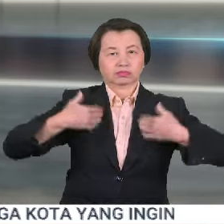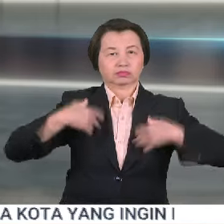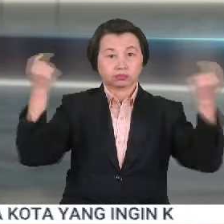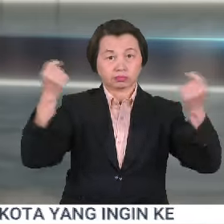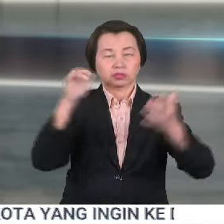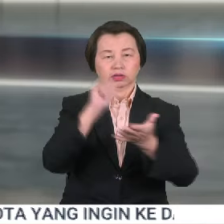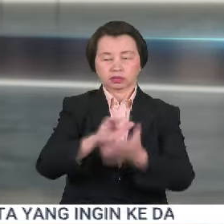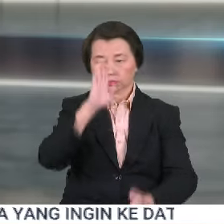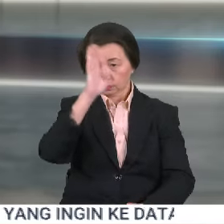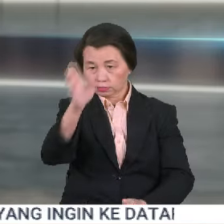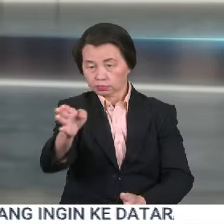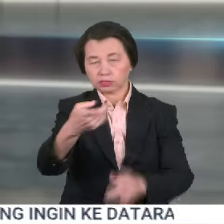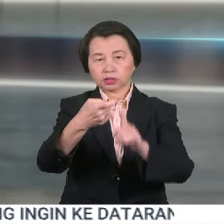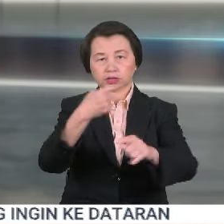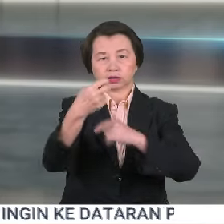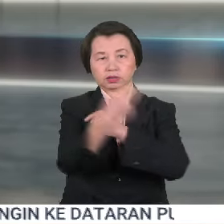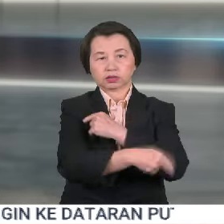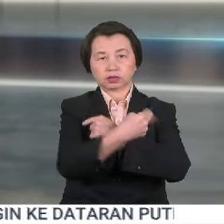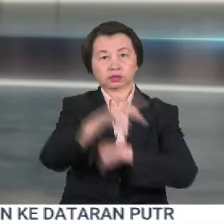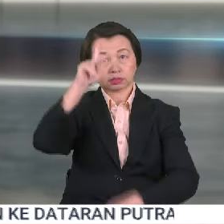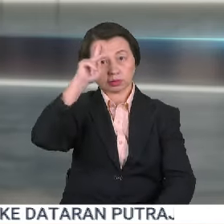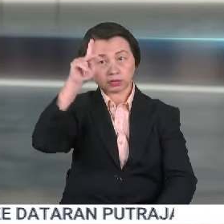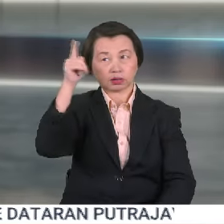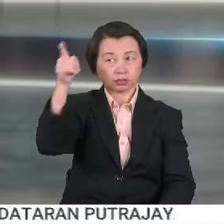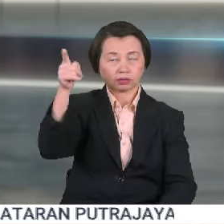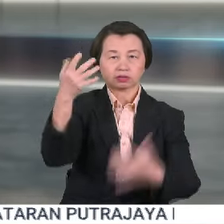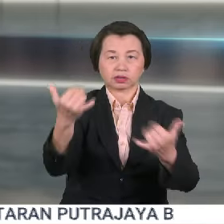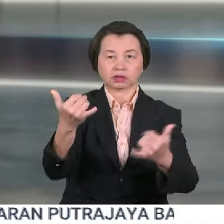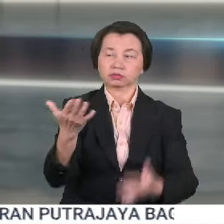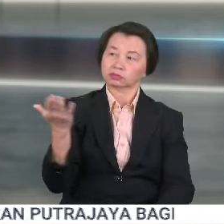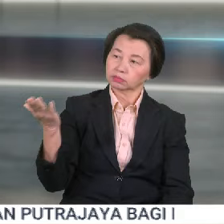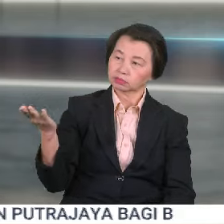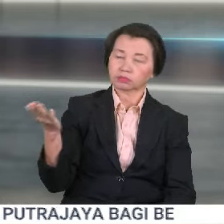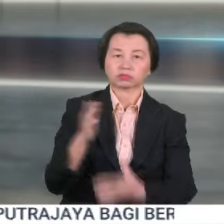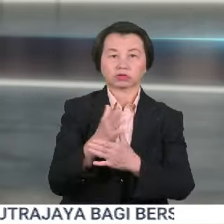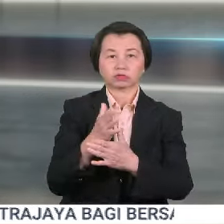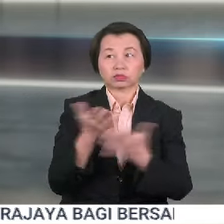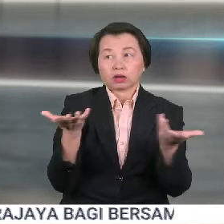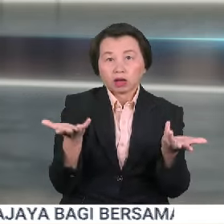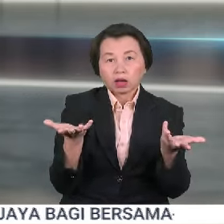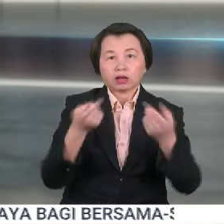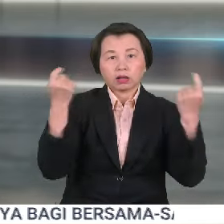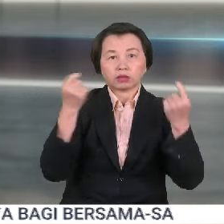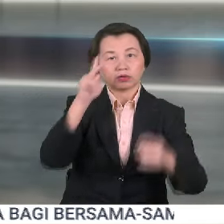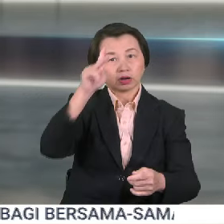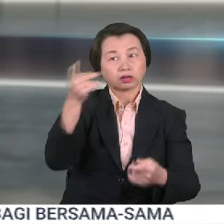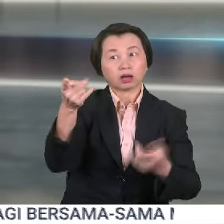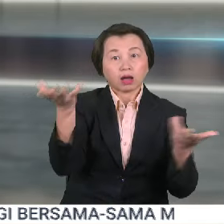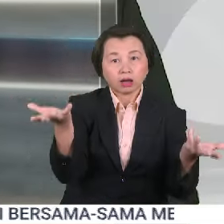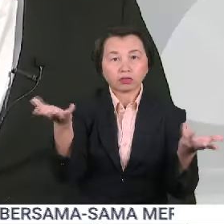itu fokus lintas langsung dari negeri Cik City One kembang hari ini amirun boleh konsikan Bagaimana sambutan di